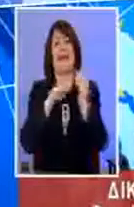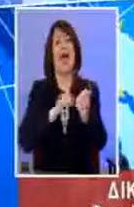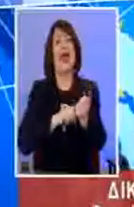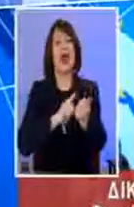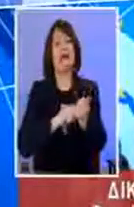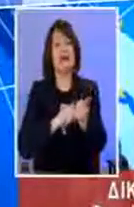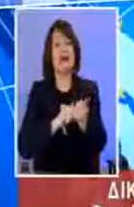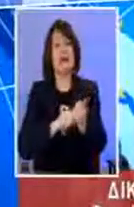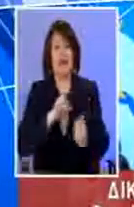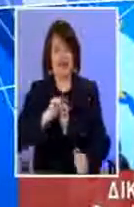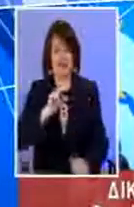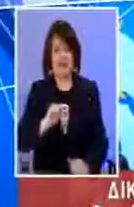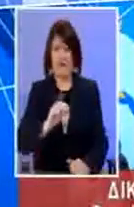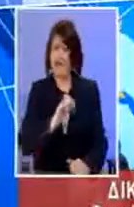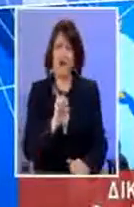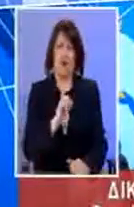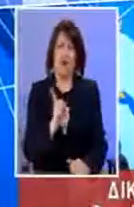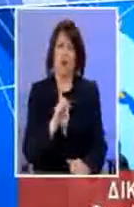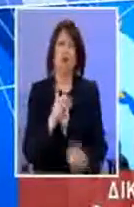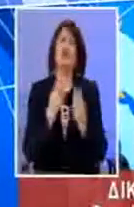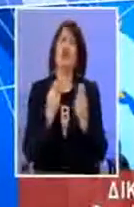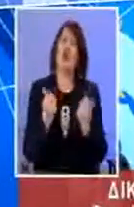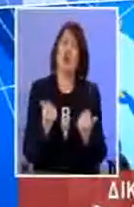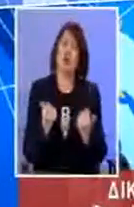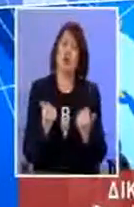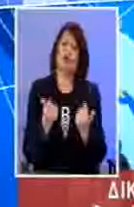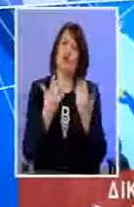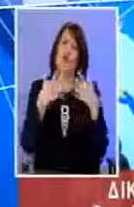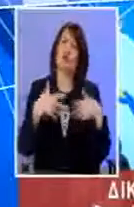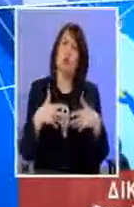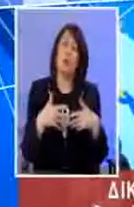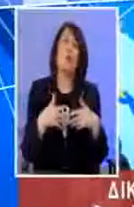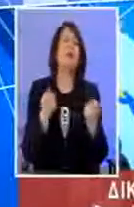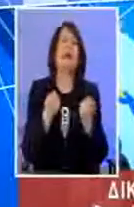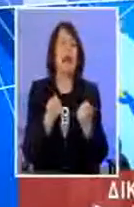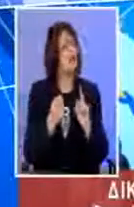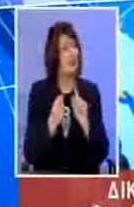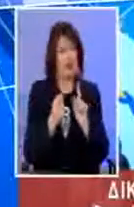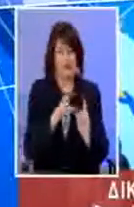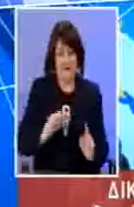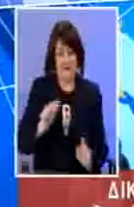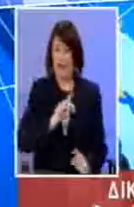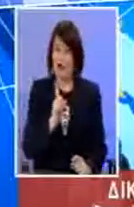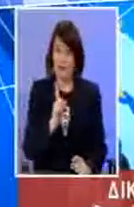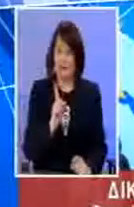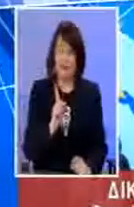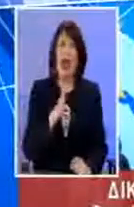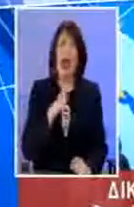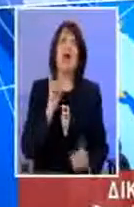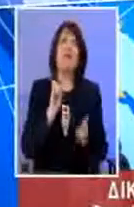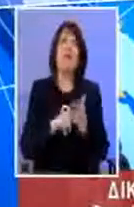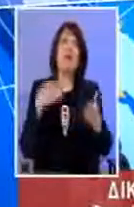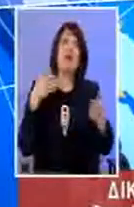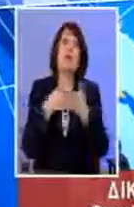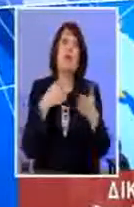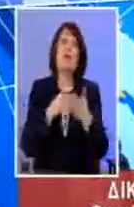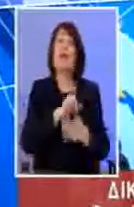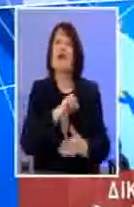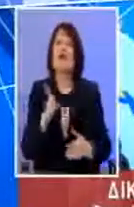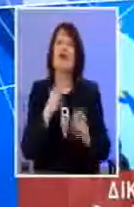ή είναι ίδιοι στο χαρακτήρα, στον τρόπο που λειτουργούν κτλ. Αλλά η άρση των εμποδίων